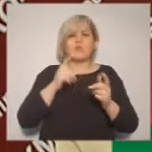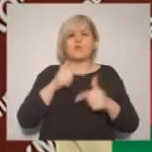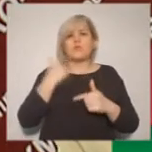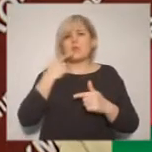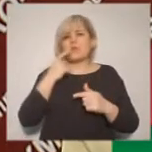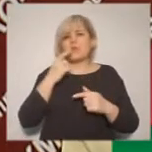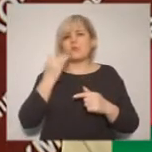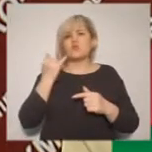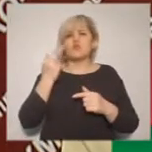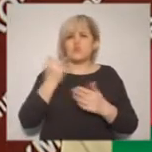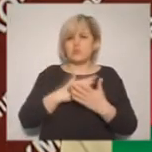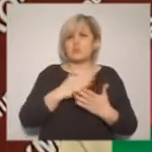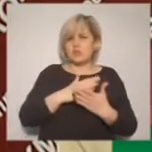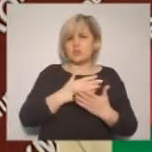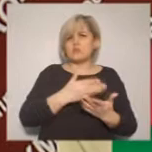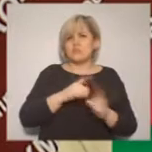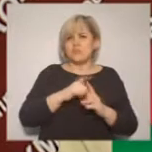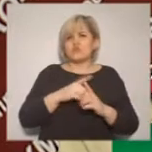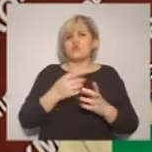от контрафакта. Грубо говоря,